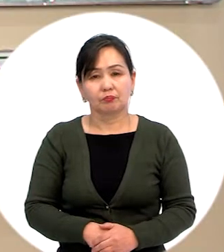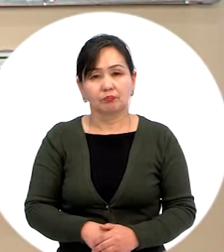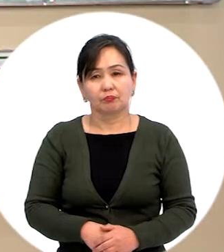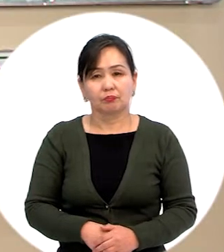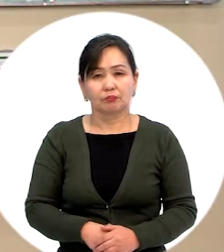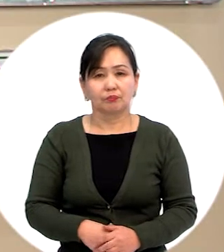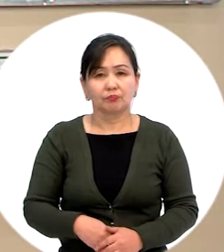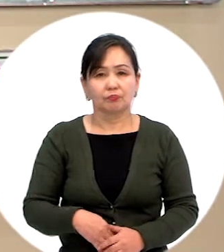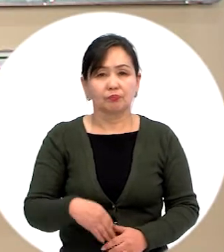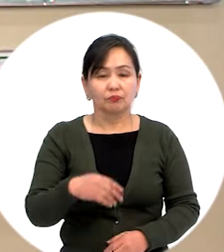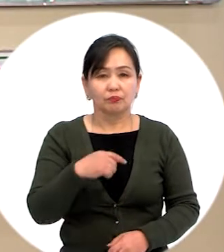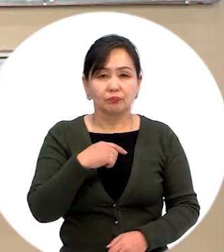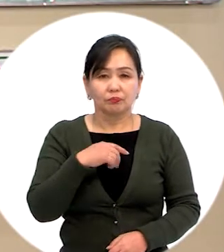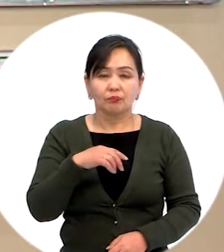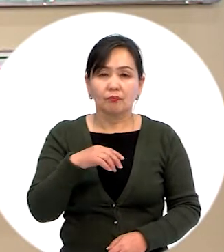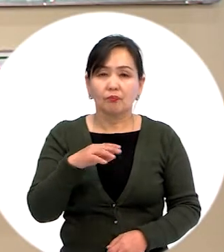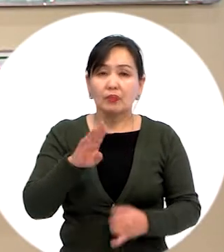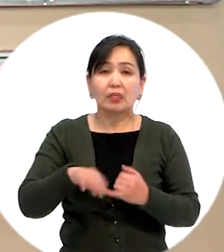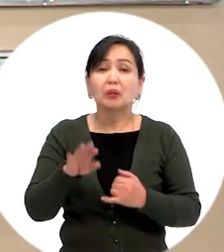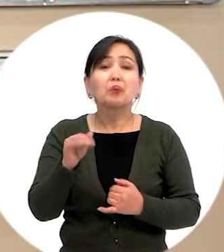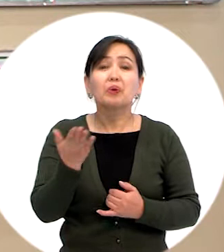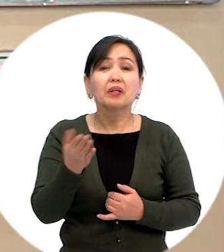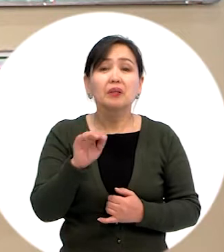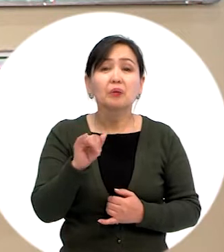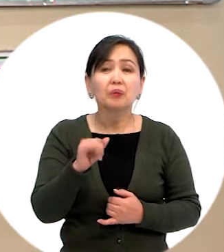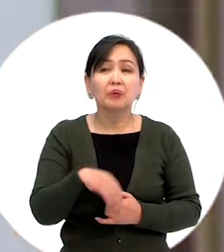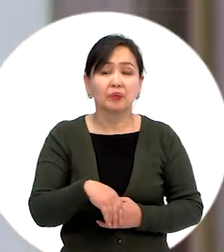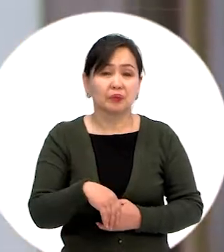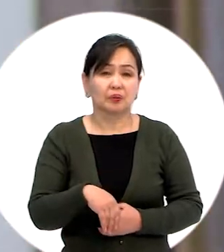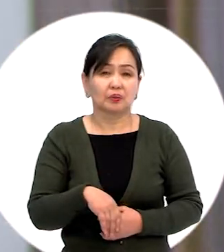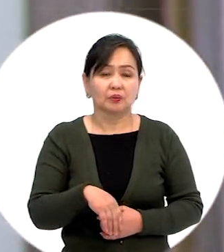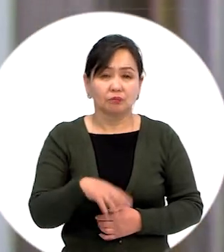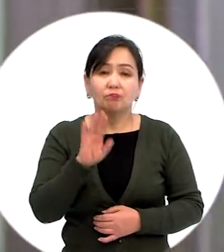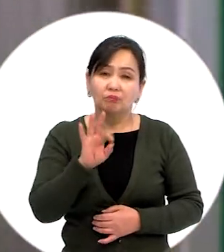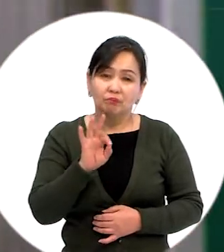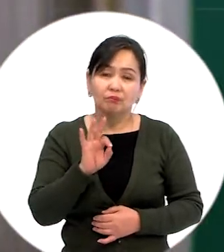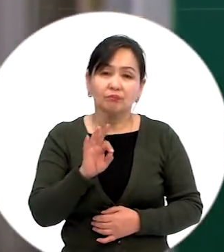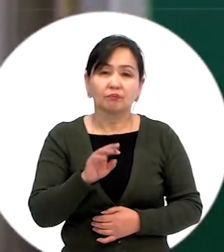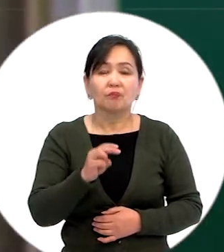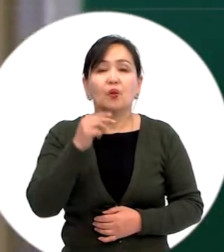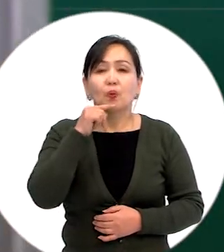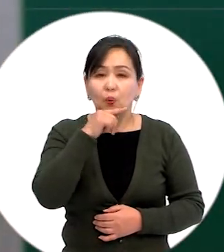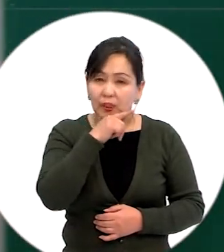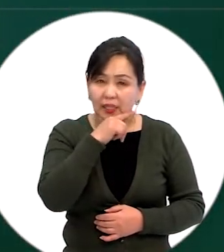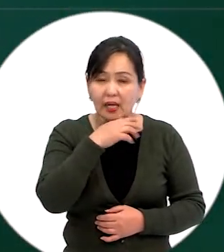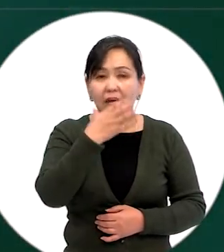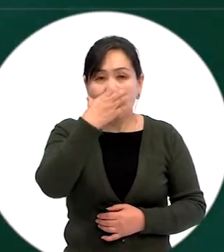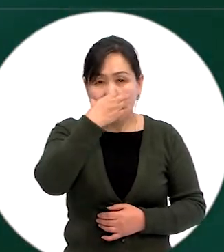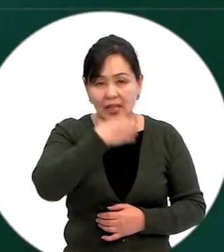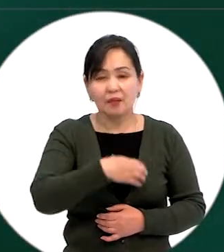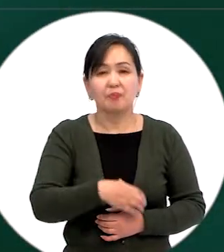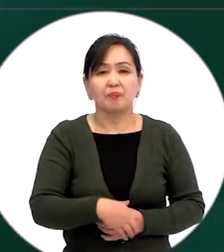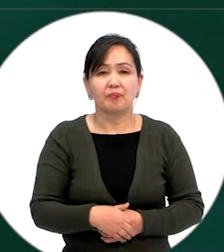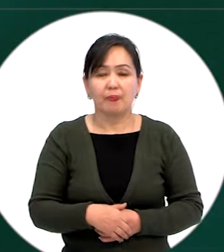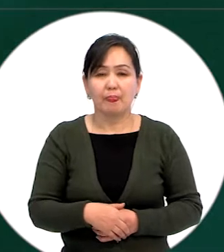За, дараагийн зүйл бол юу вэ хүүхдүүдээ? Зүйтэй. Алим байна. За,